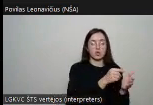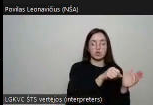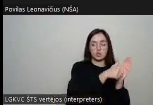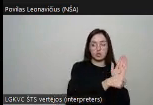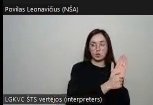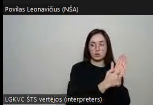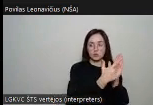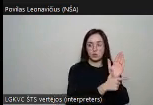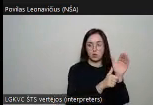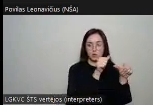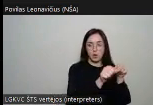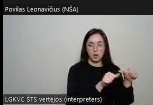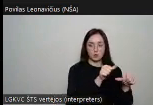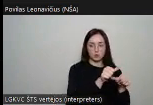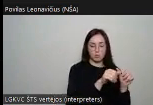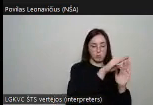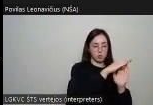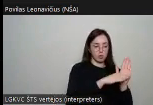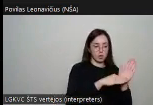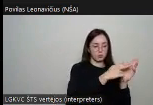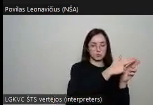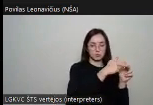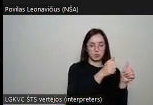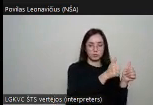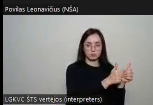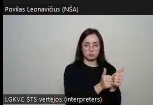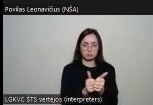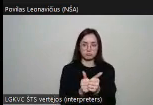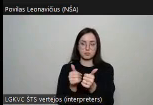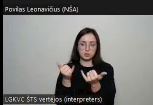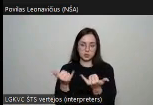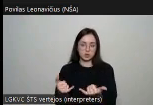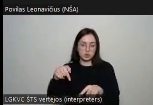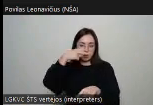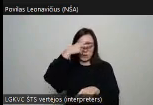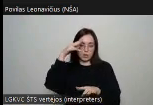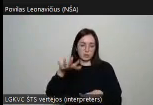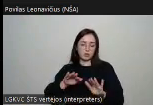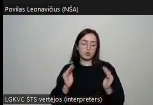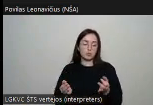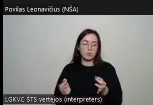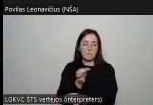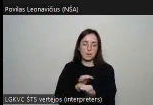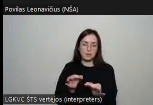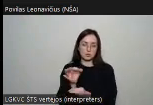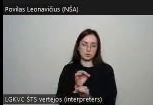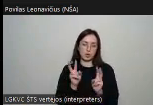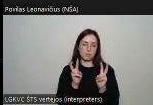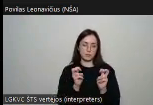programas. Tai vat mūsų taip trumpai kiek pakalbėjom, tai maždaug tokia tematika.